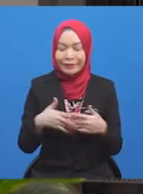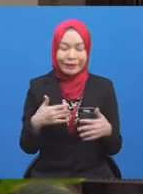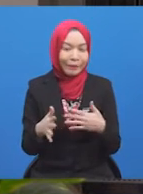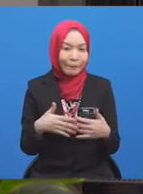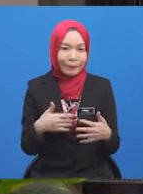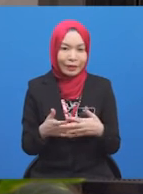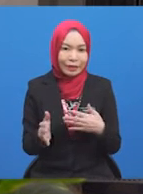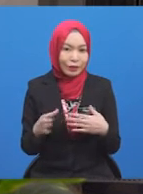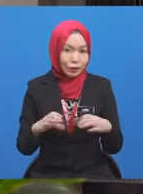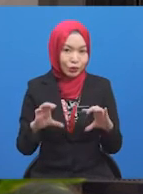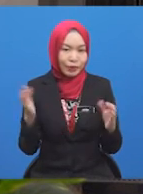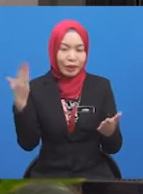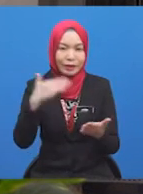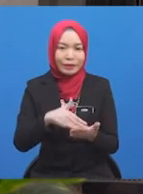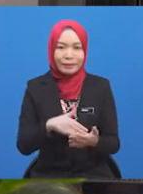mengapa. Cuba lagi.